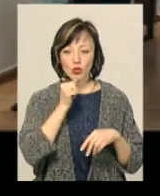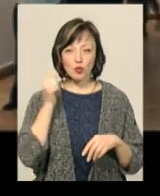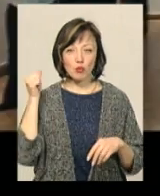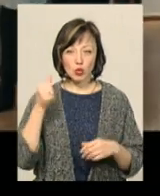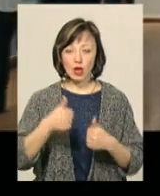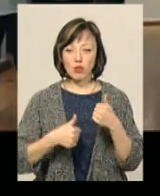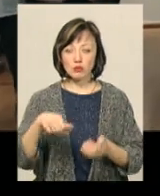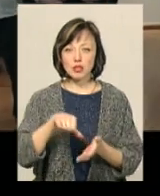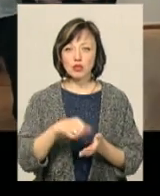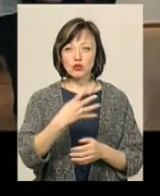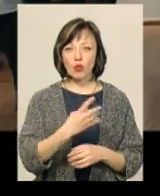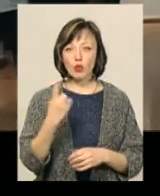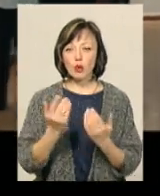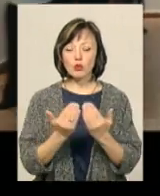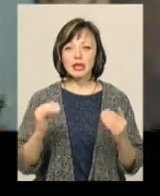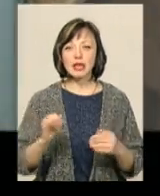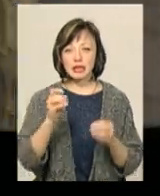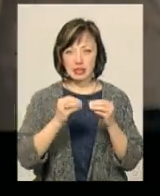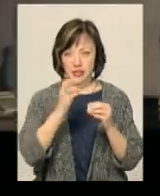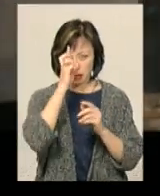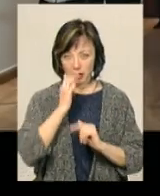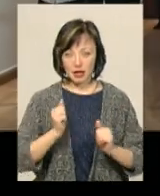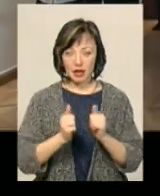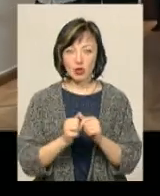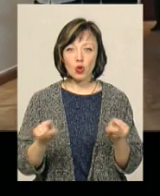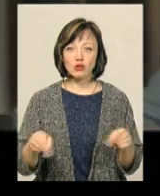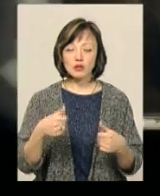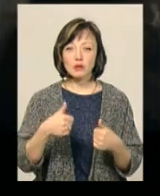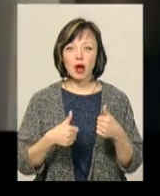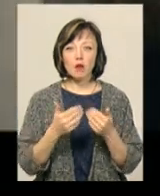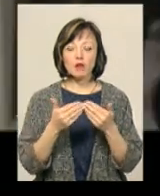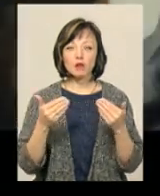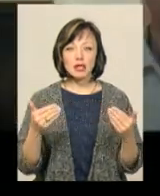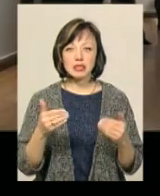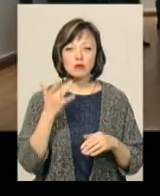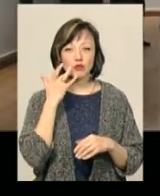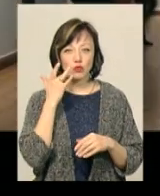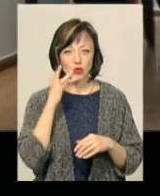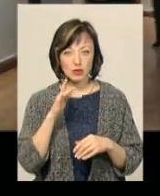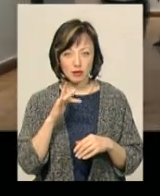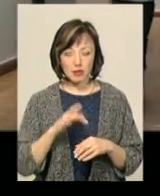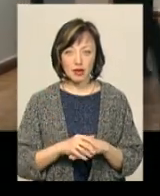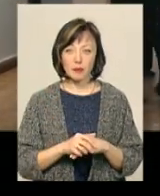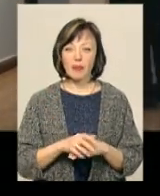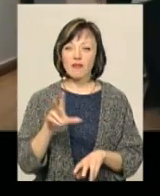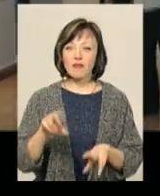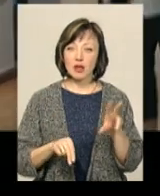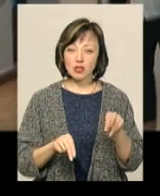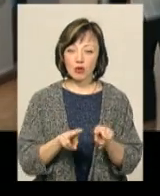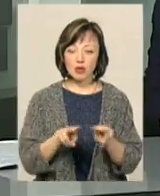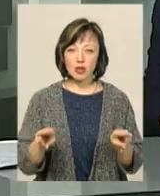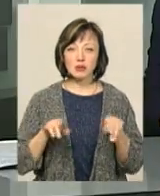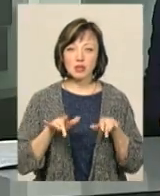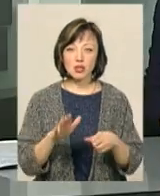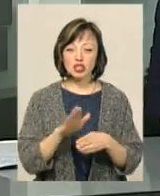було представлено 41 музей з 10 країн. Організовують змагання музейники зі Сполучених Штатів Америки. Вони вважають подібні